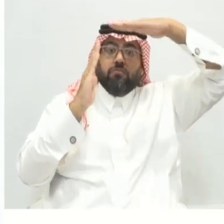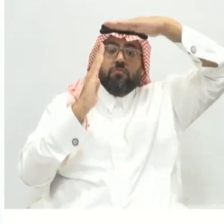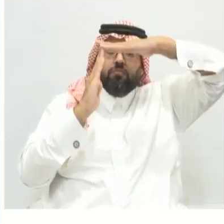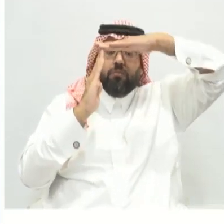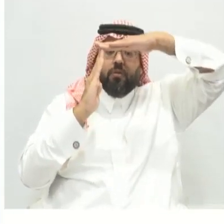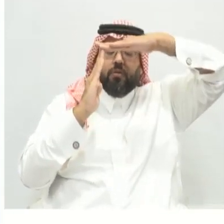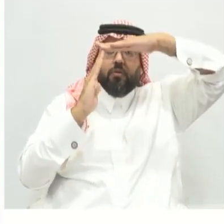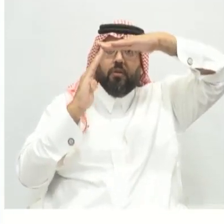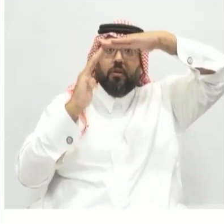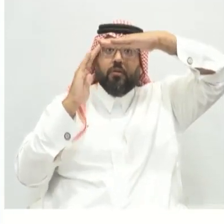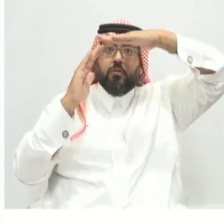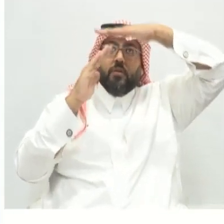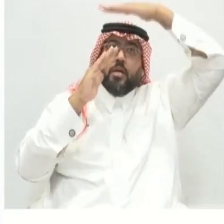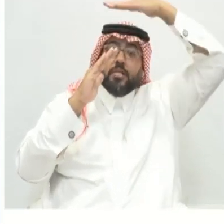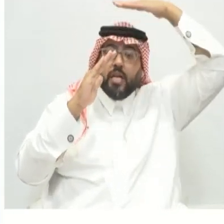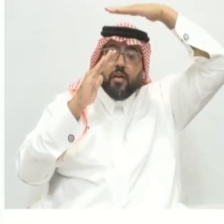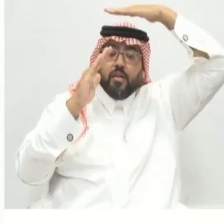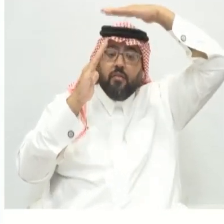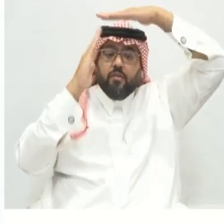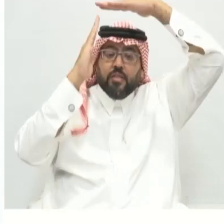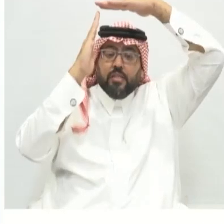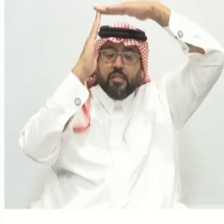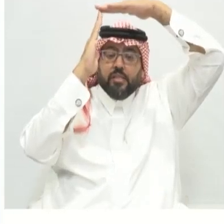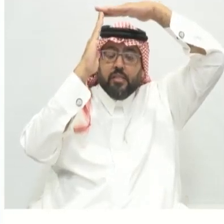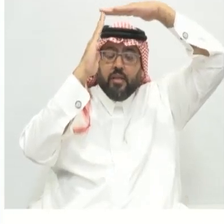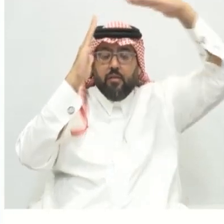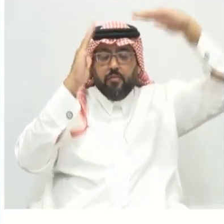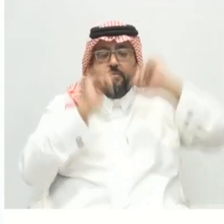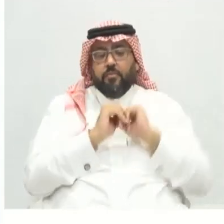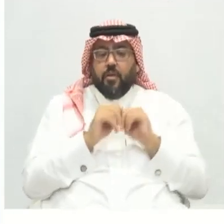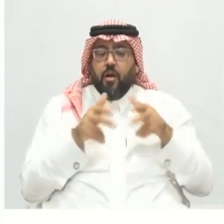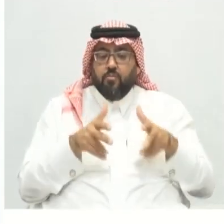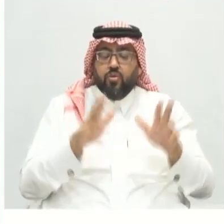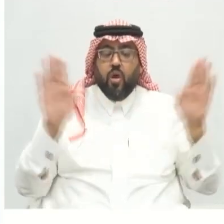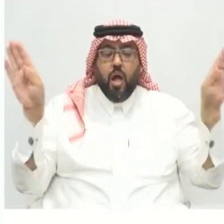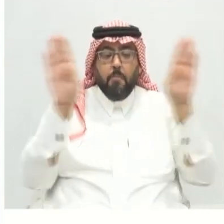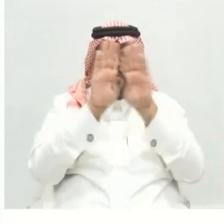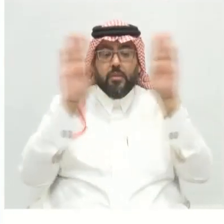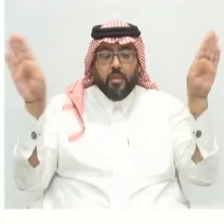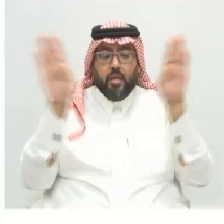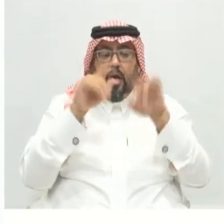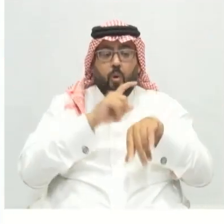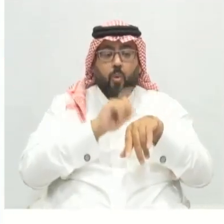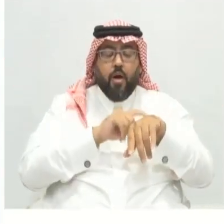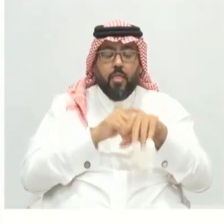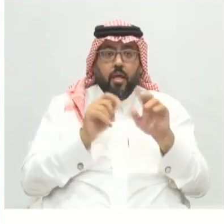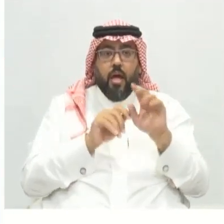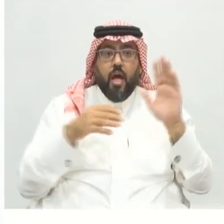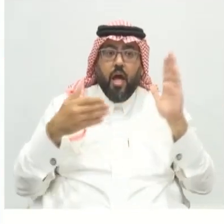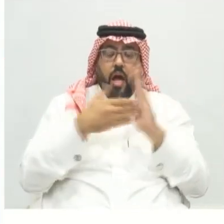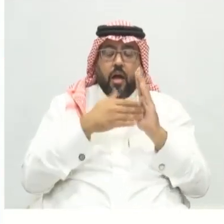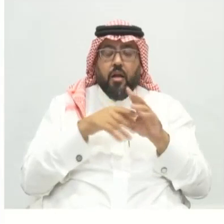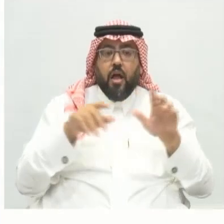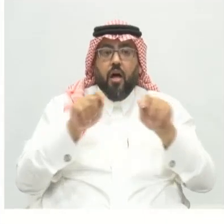تاريخ في اكمال جميع مهام المشروع وفي مشروع المسرحيه فان الموعد النهائي لا هو العرض